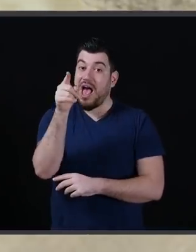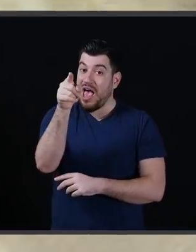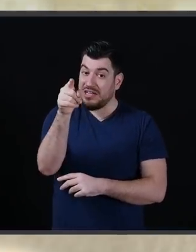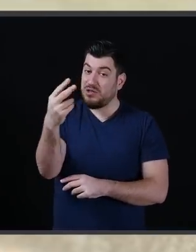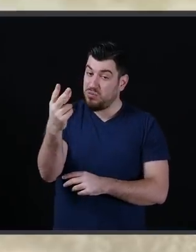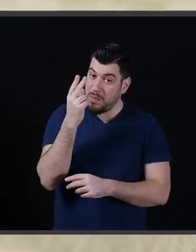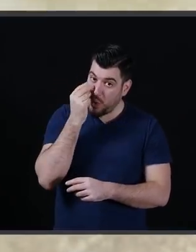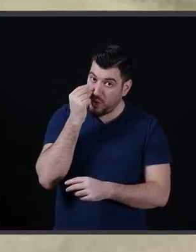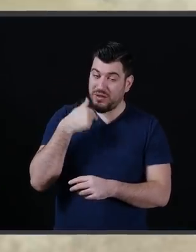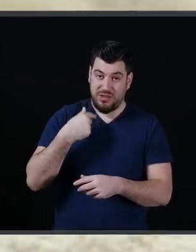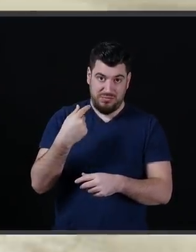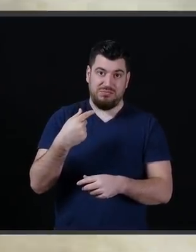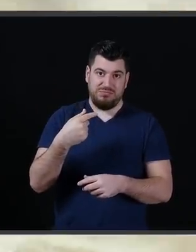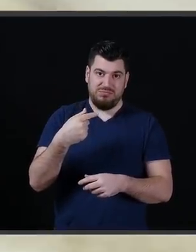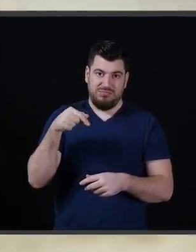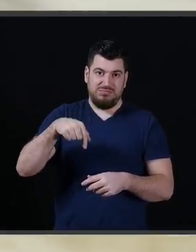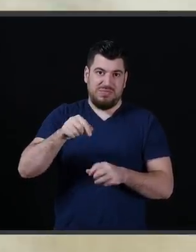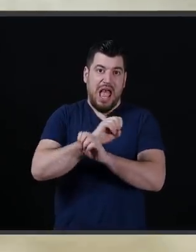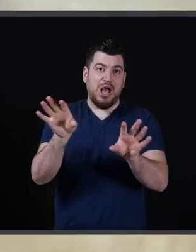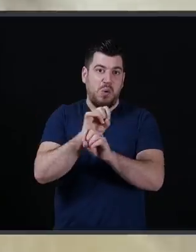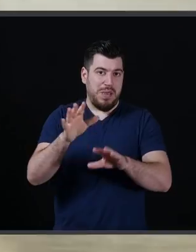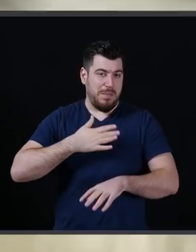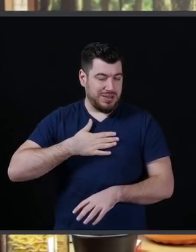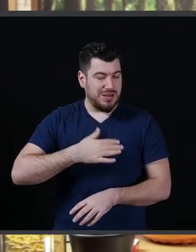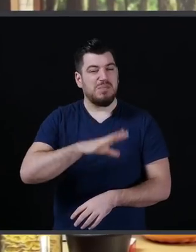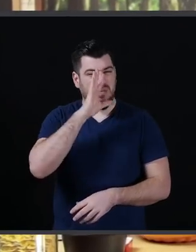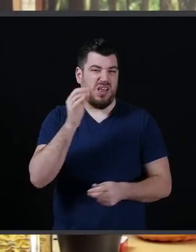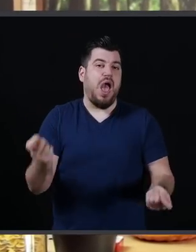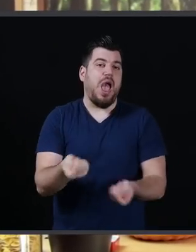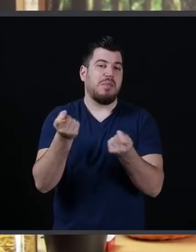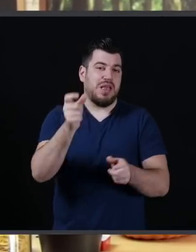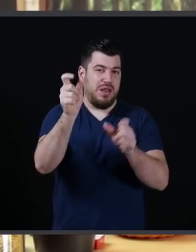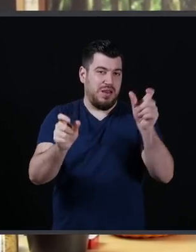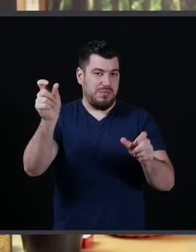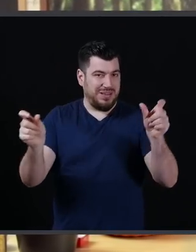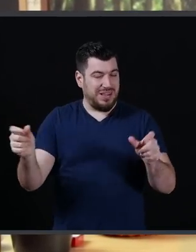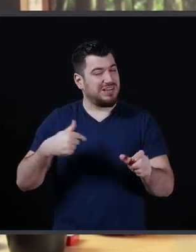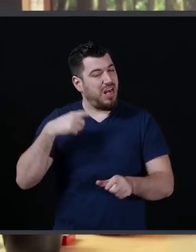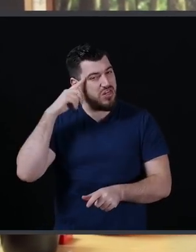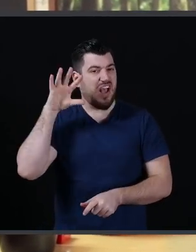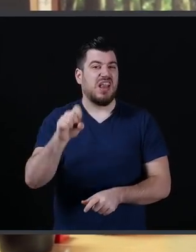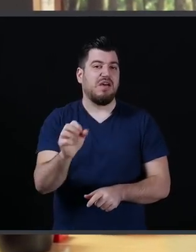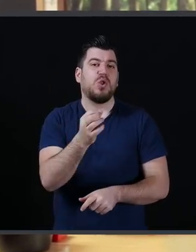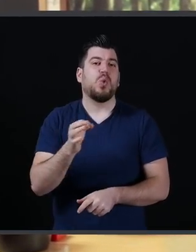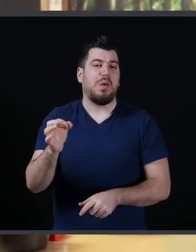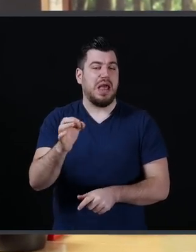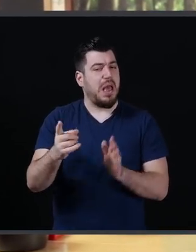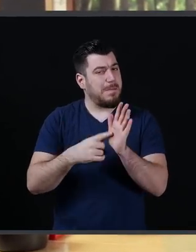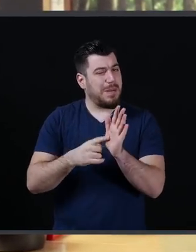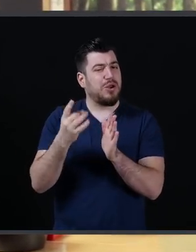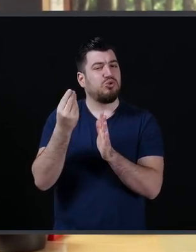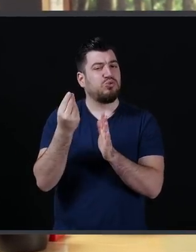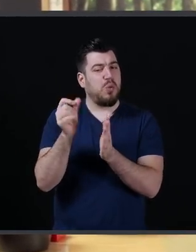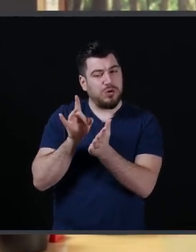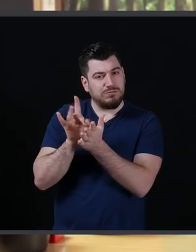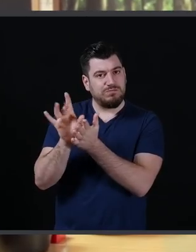Εδώ πέρα το Kitchen Lab Ή και να μην είστε θα γίνετε σίγουρα με το Kitchen Lab Καλό θα ήταν να το περάσετε Και να μάθετε